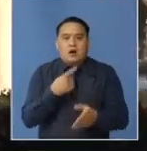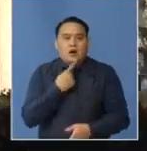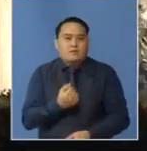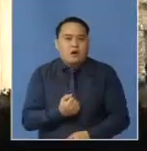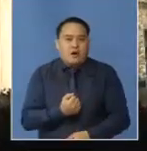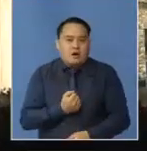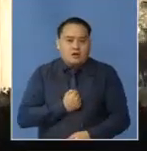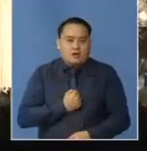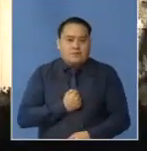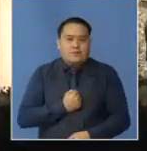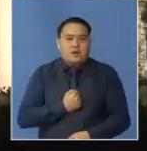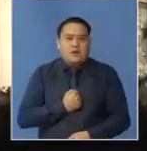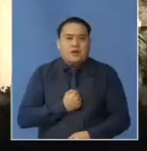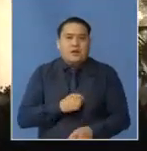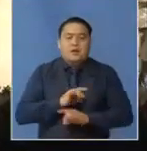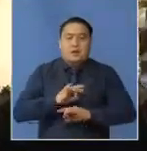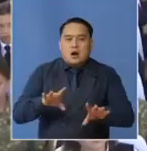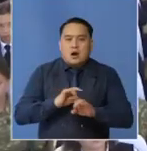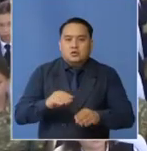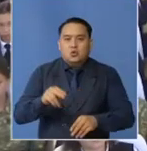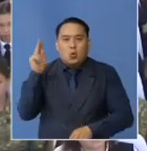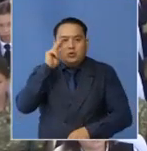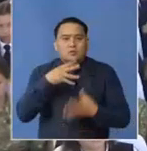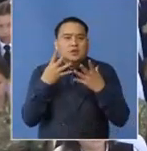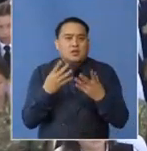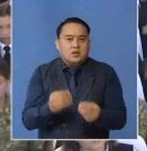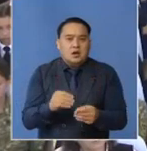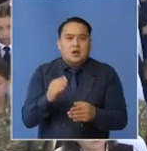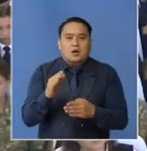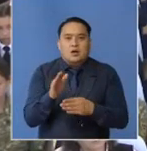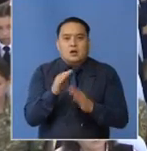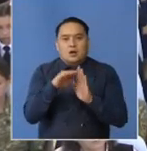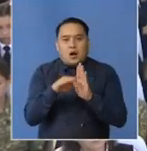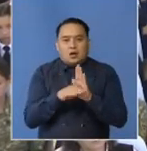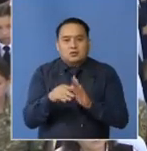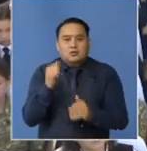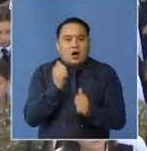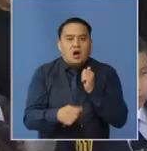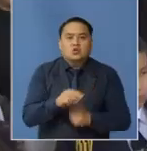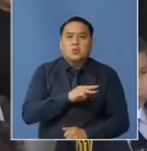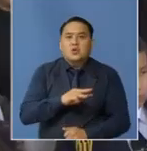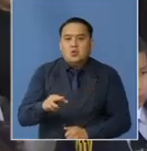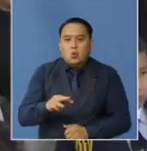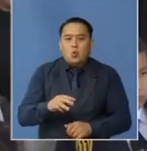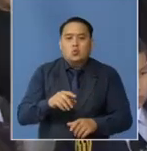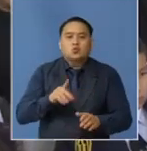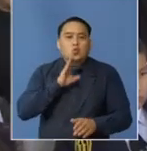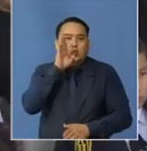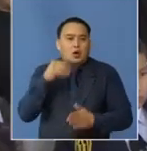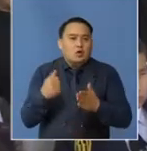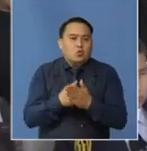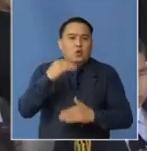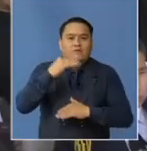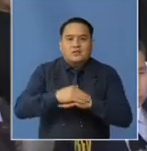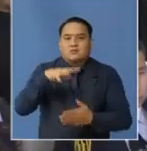ВСРК Мухаммеджан Таласов. Как отметил он, учебный день кадета расписан практически по минутам. Школьники заняты с утра и до